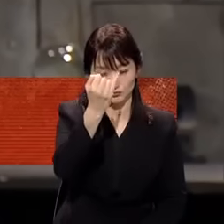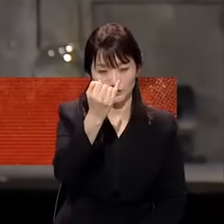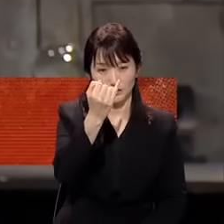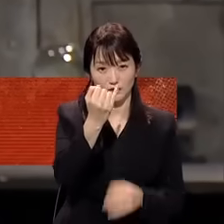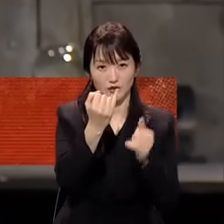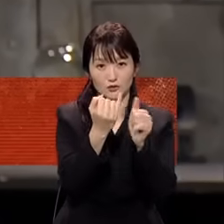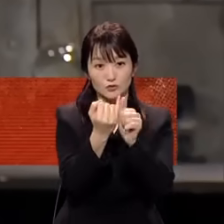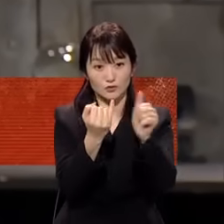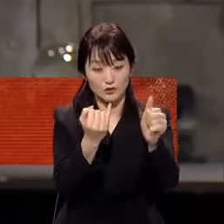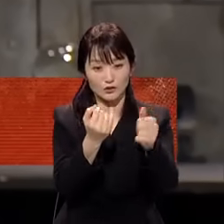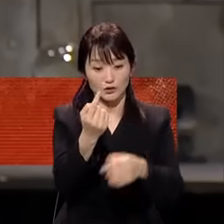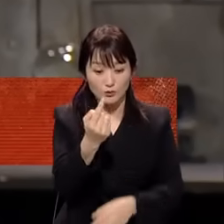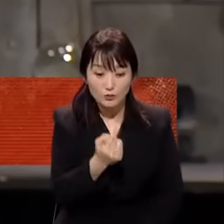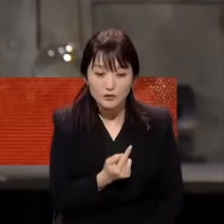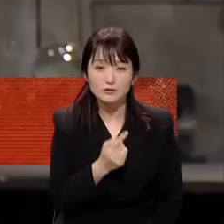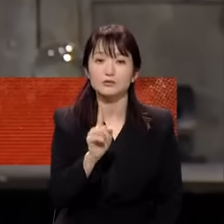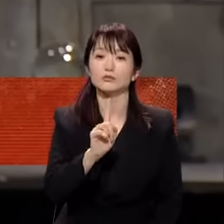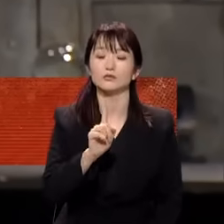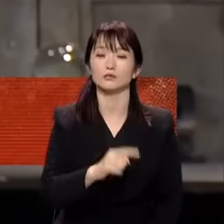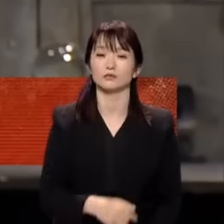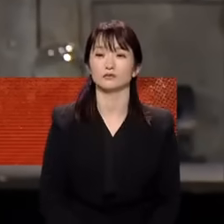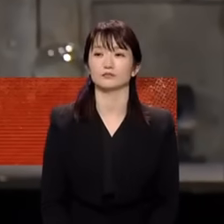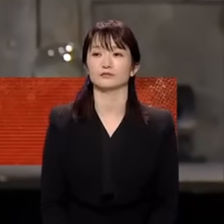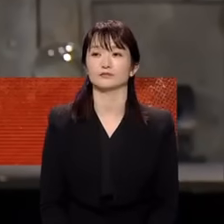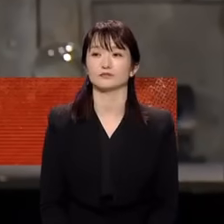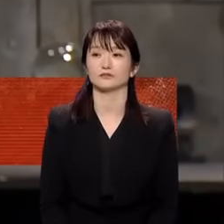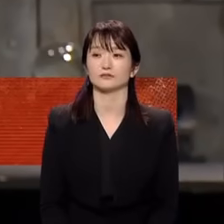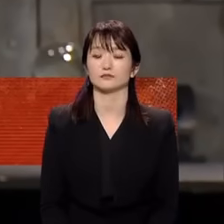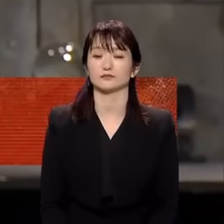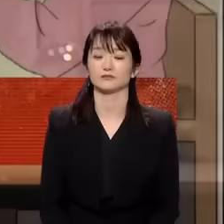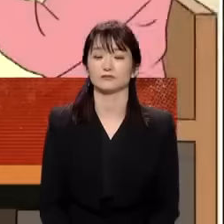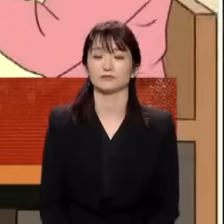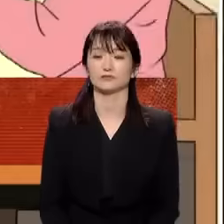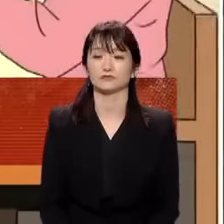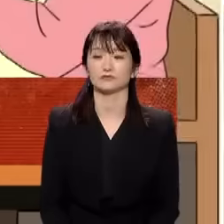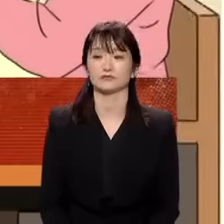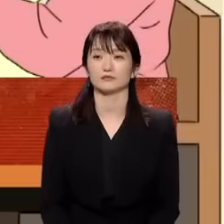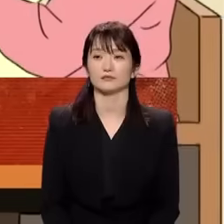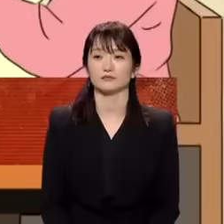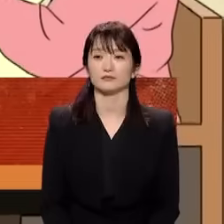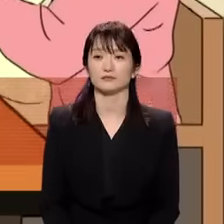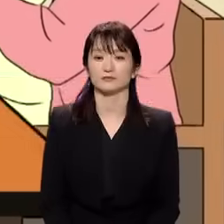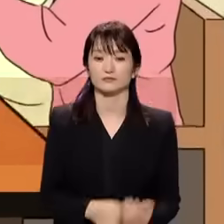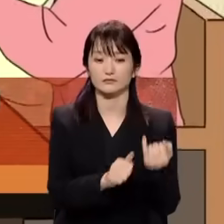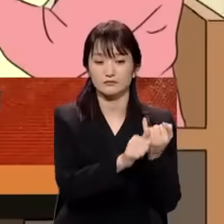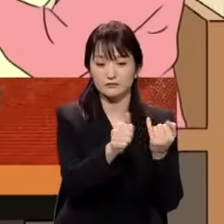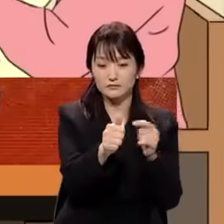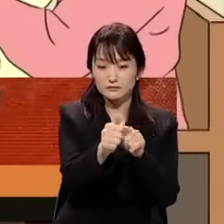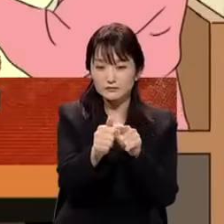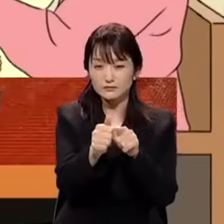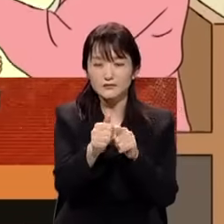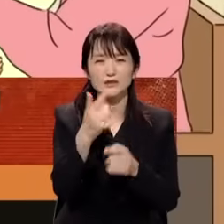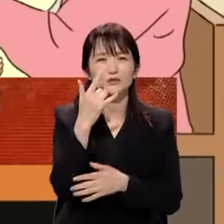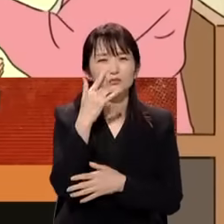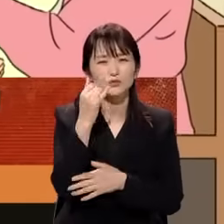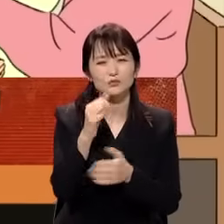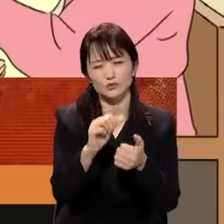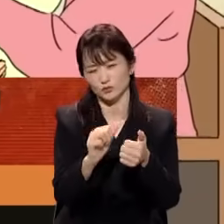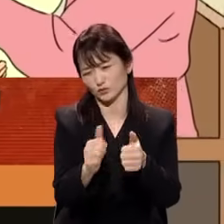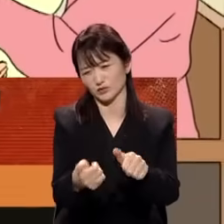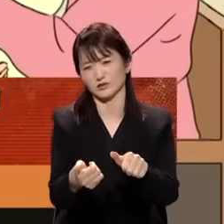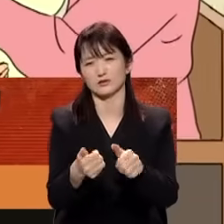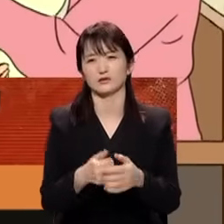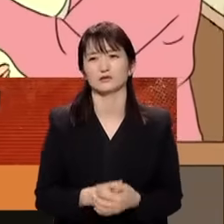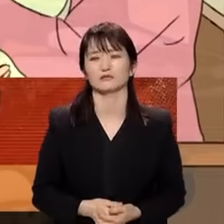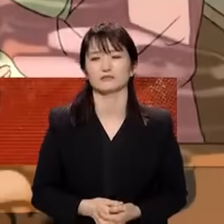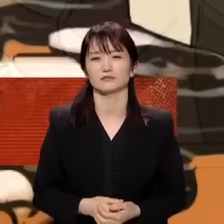겁니다. 이게 어찌된 일인가 봤더니 그 결혼해서 시댁이 될 부모님이 일찍 세상을 떠나셨던 거예요. 그래서